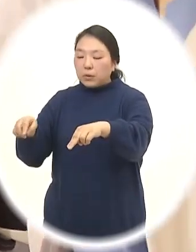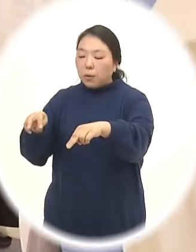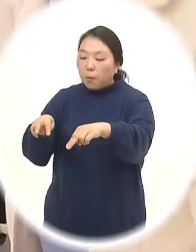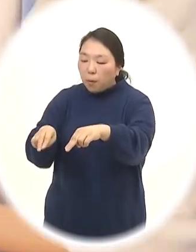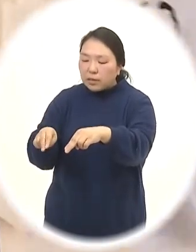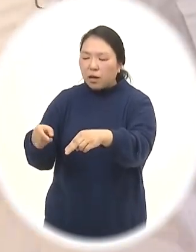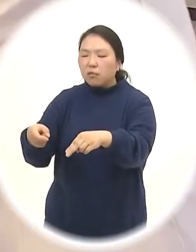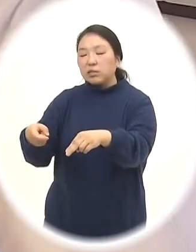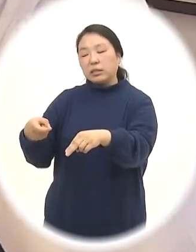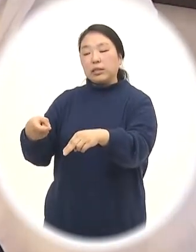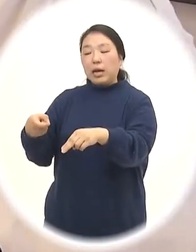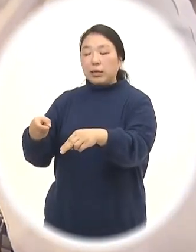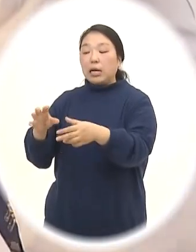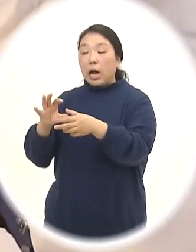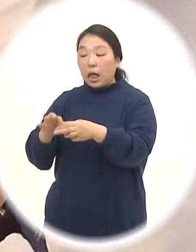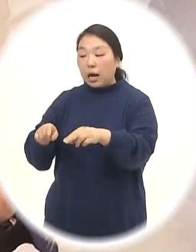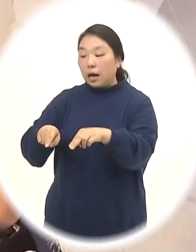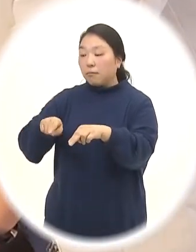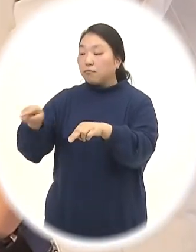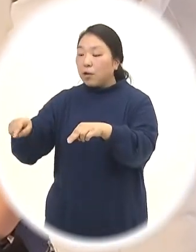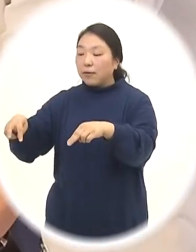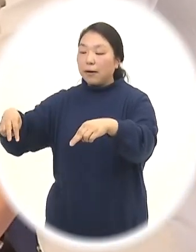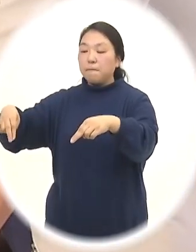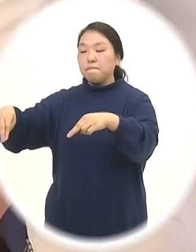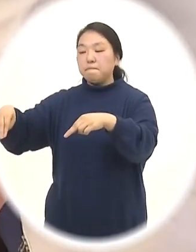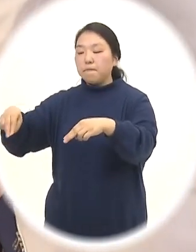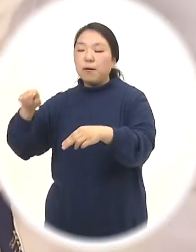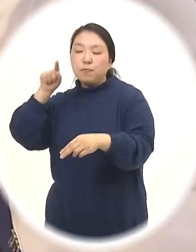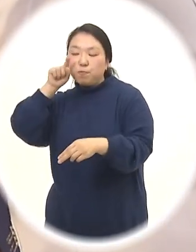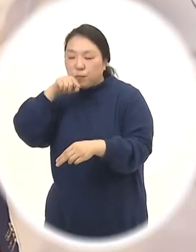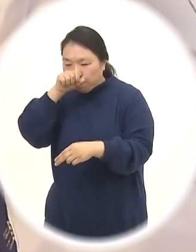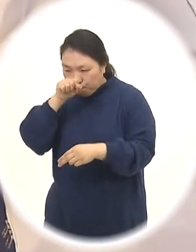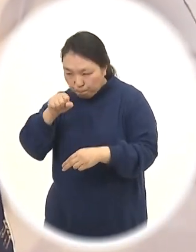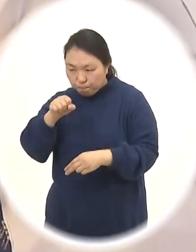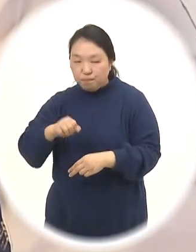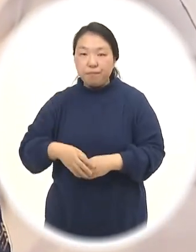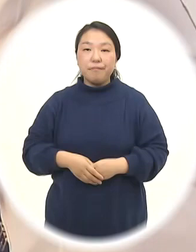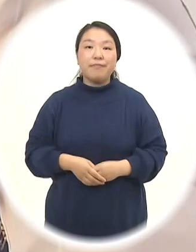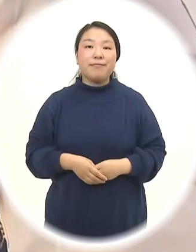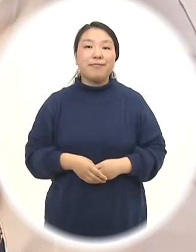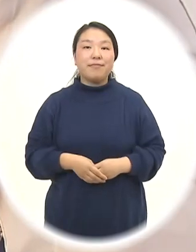使うのをここで持つとこっちが引っかかるじゃん